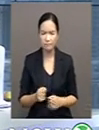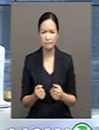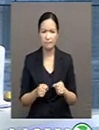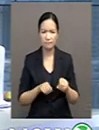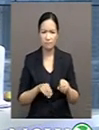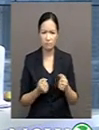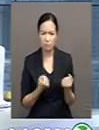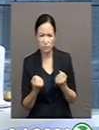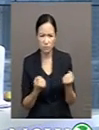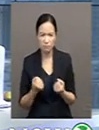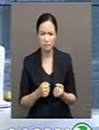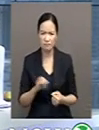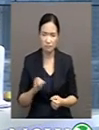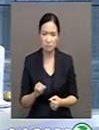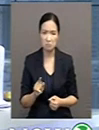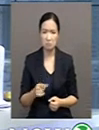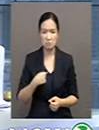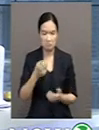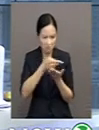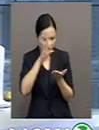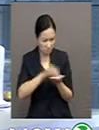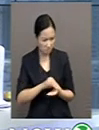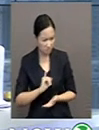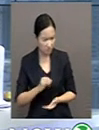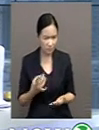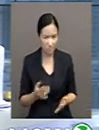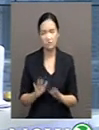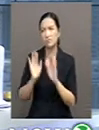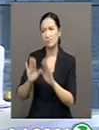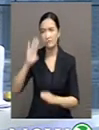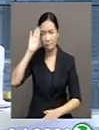นี้รบกวนชาวบ้านมันไม่ดีหรือว่าที่มาถ่ายคลิปพวกเขามันไม่ดีนะครับ ต้องฝากตำรวจให้ดูแลด้วยนะคะเรื่องนี้ค่ะ